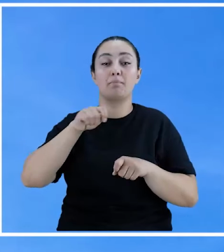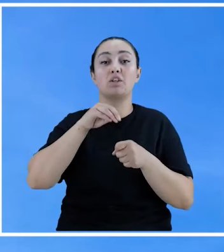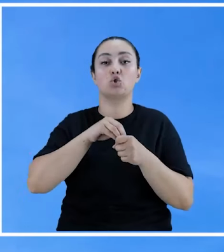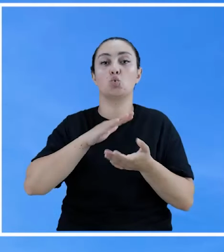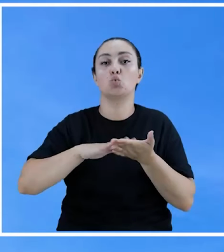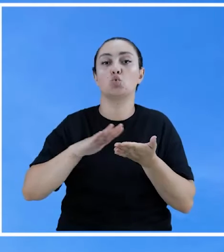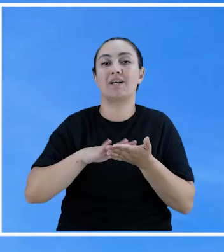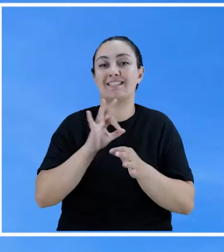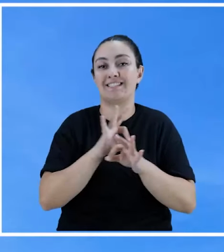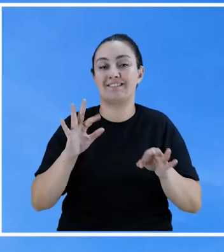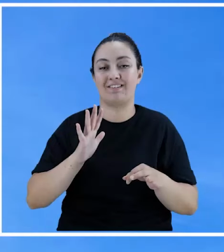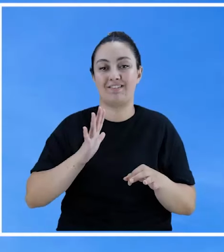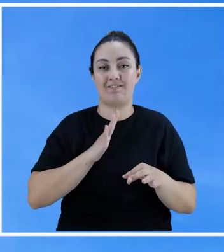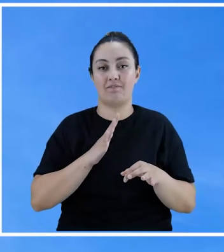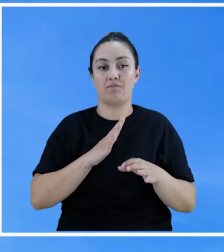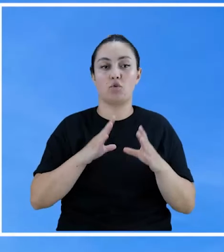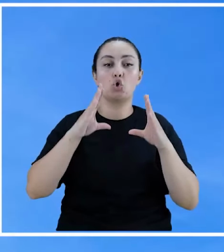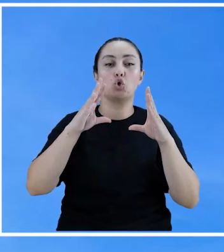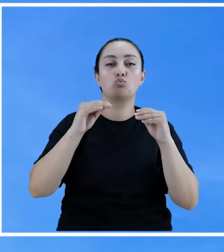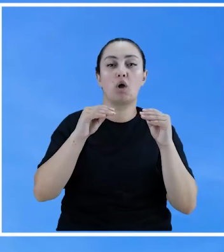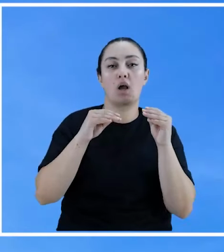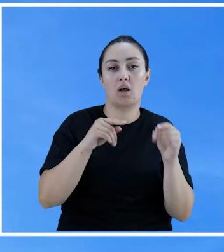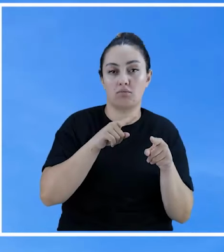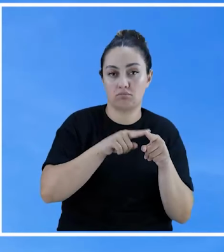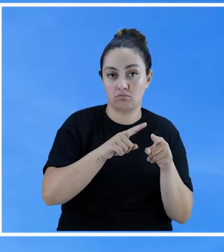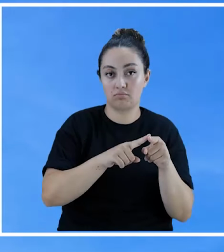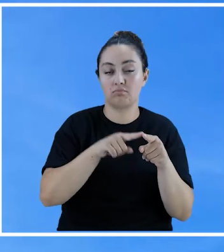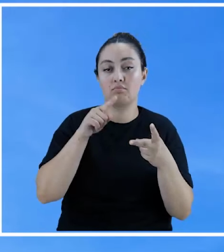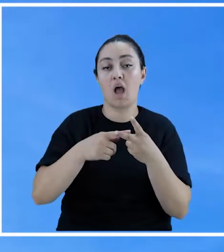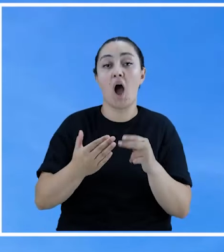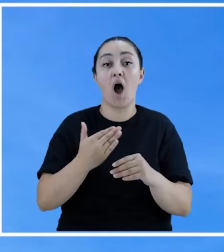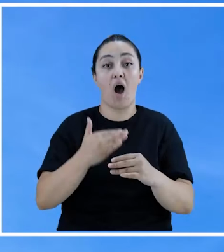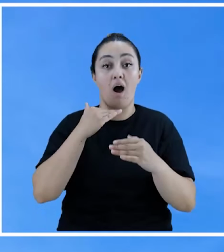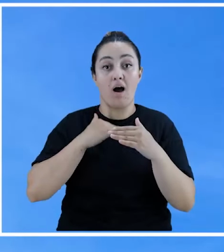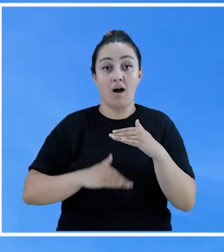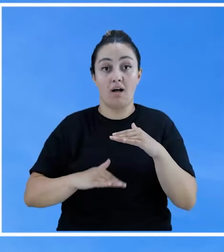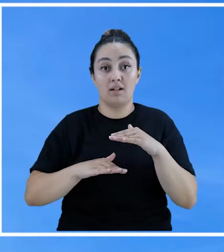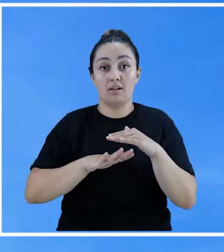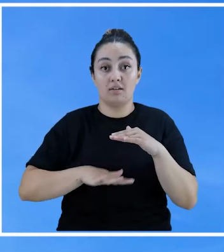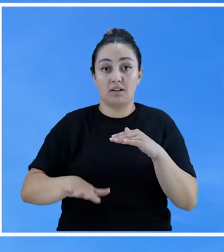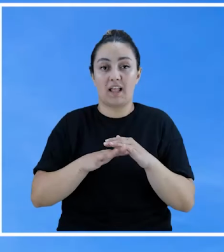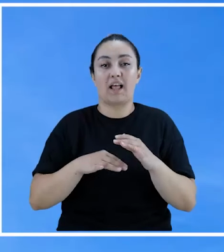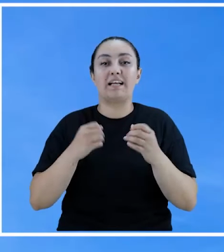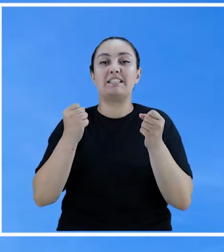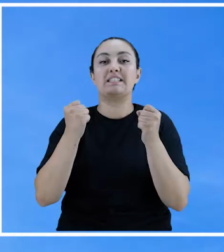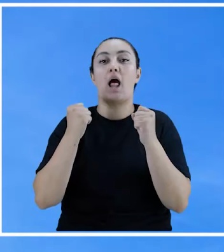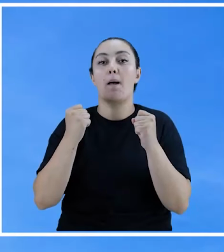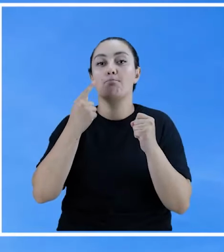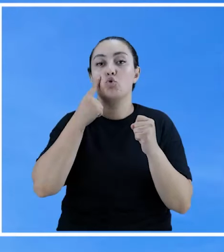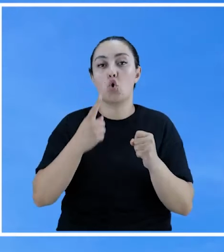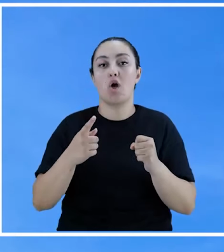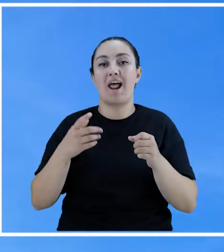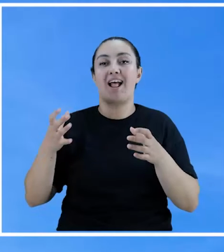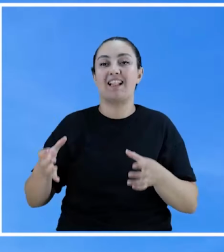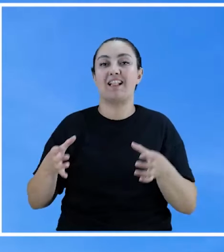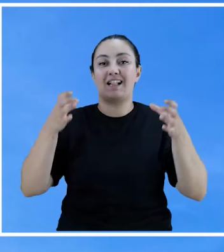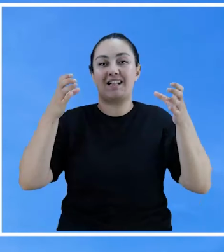yapısal düzensizlikler varsa, mesela diyelim ki yumuşak kat düzensizliği var, işte altta taşıyıcı